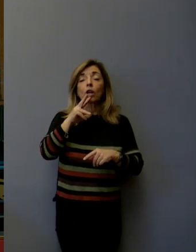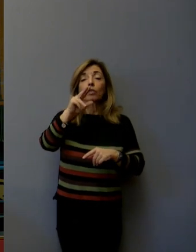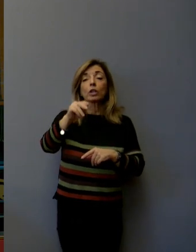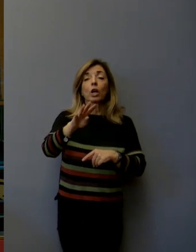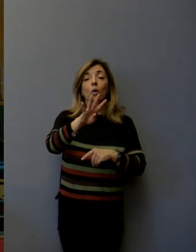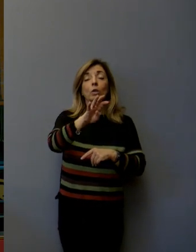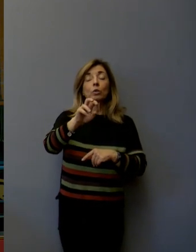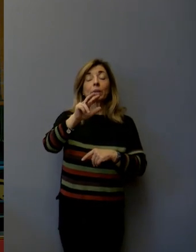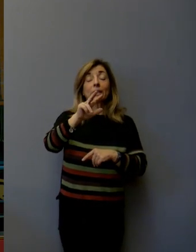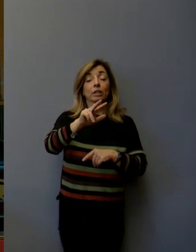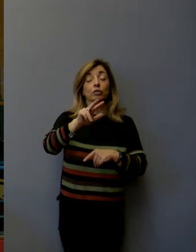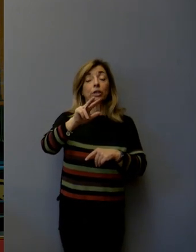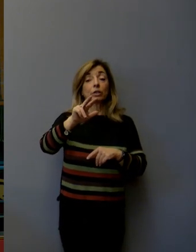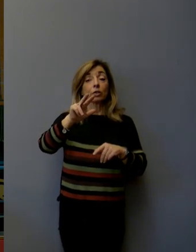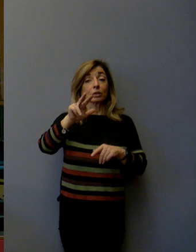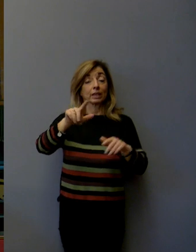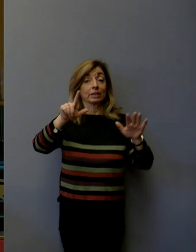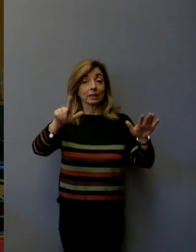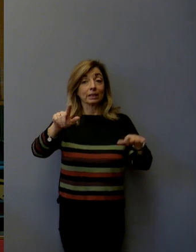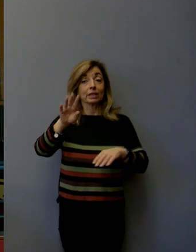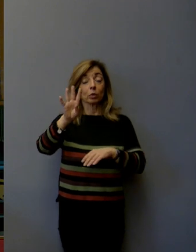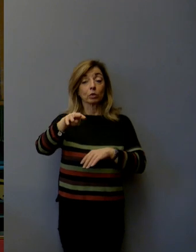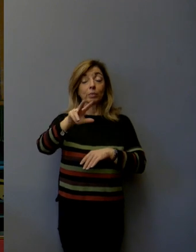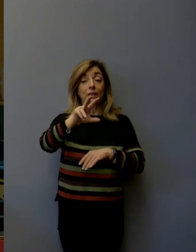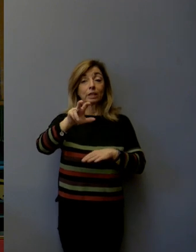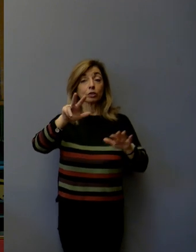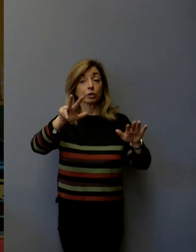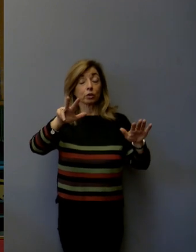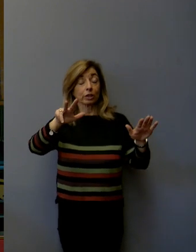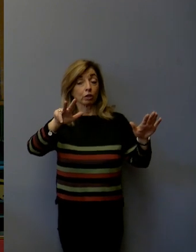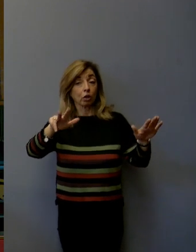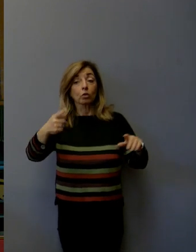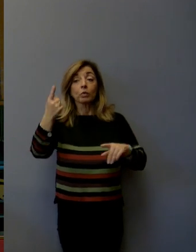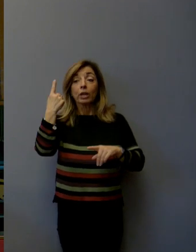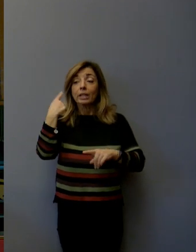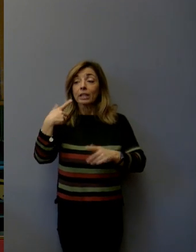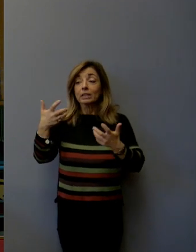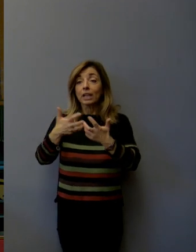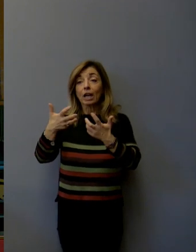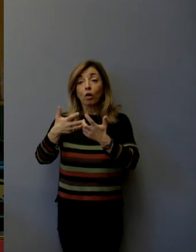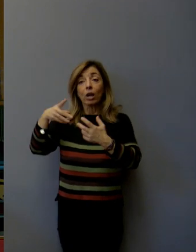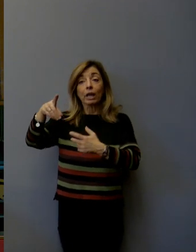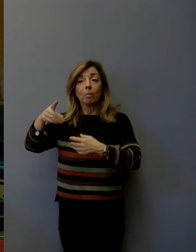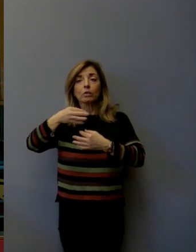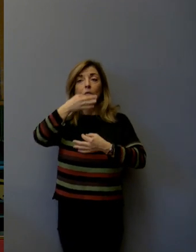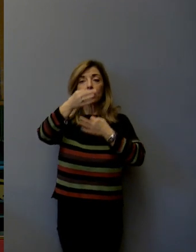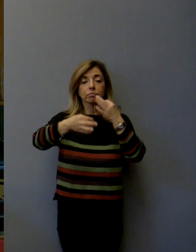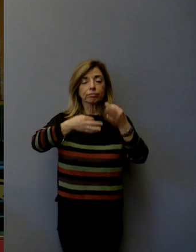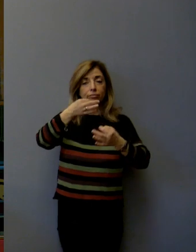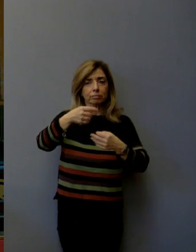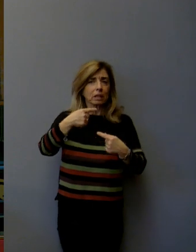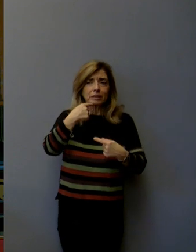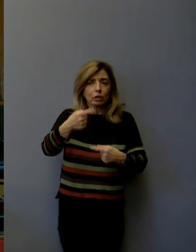e 4.338 sono stati Se non erro illustrati ieri sera dal collega Pandolfo volevo dirle solo questo